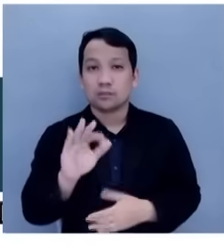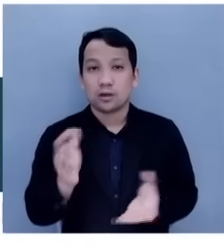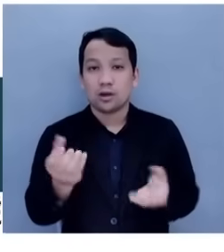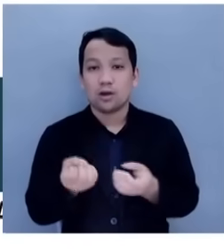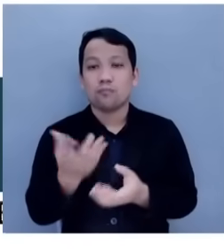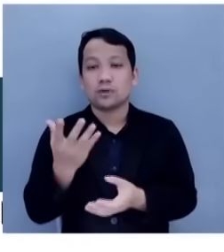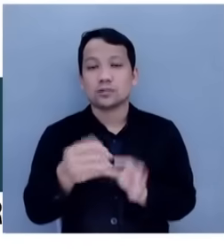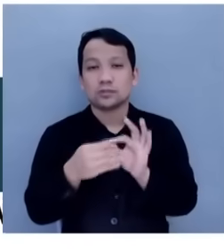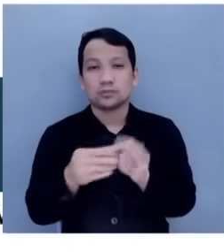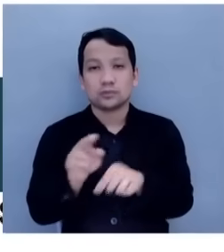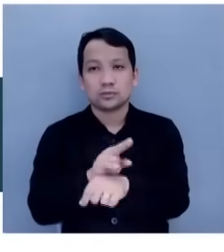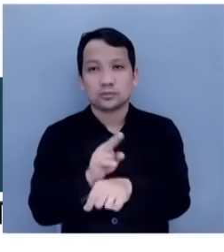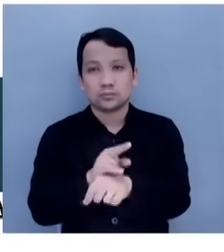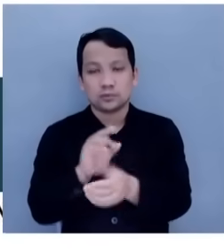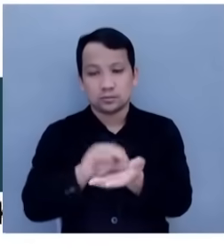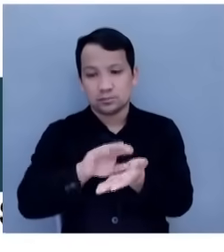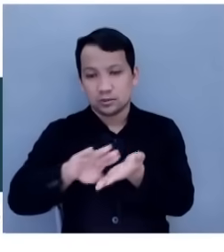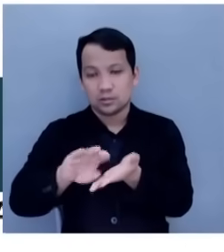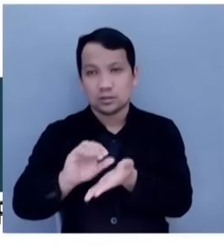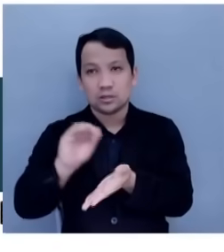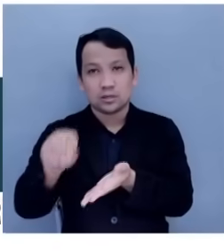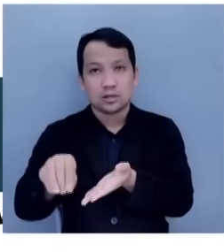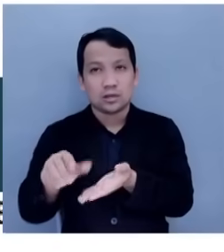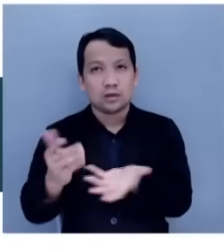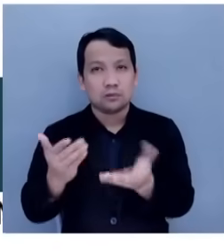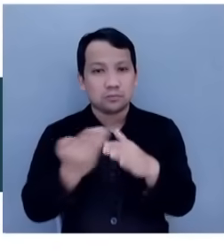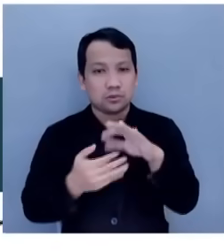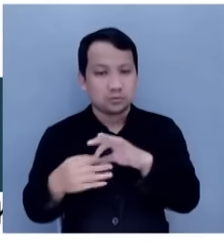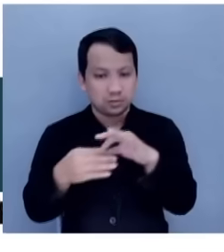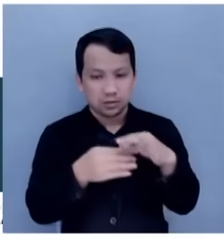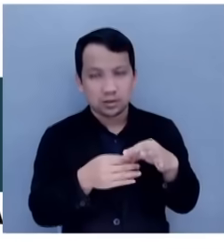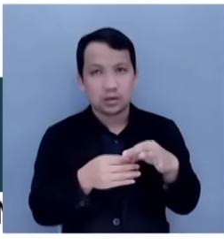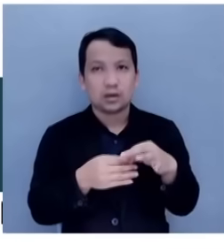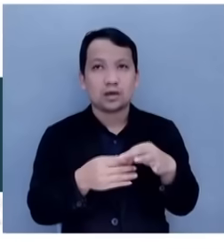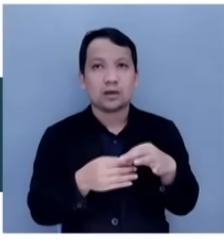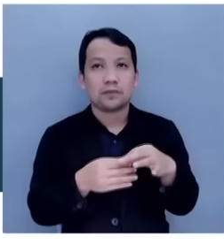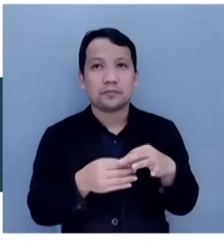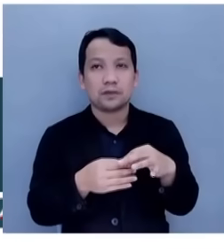amount ang inilagay, nilaan dito, based doon